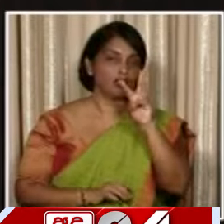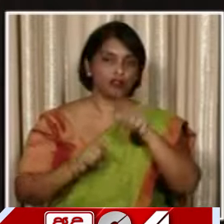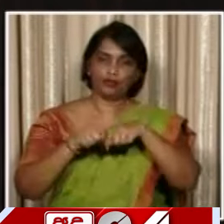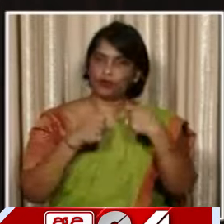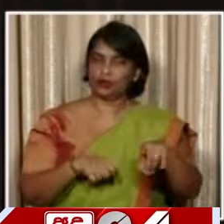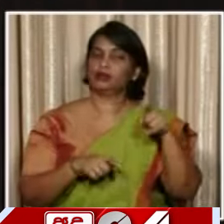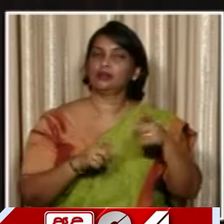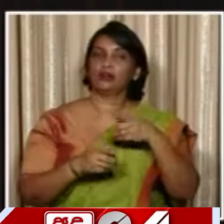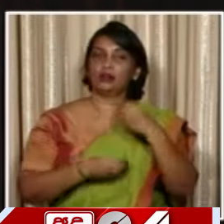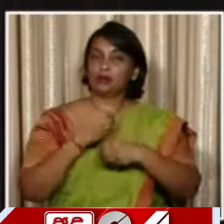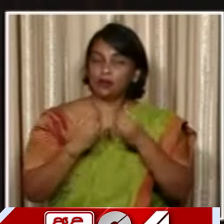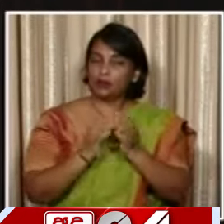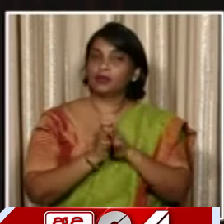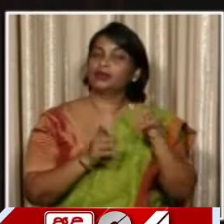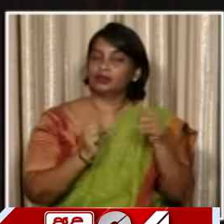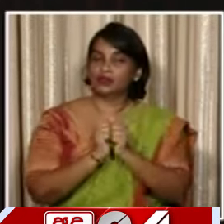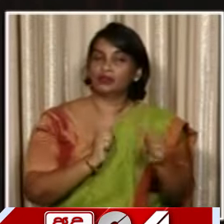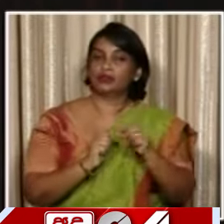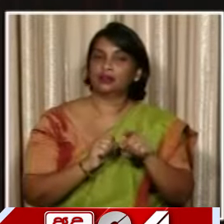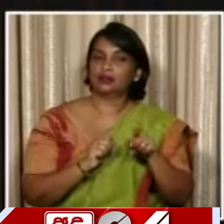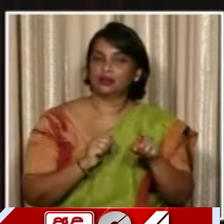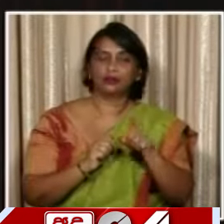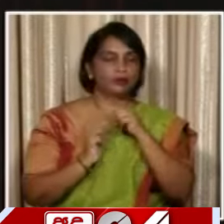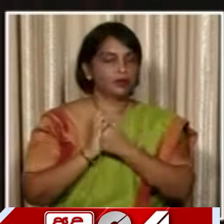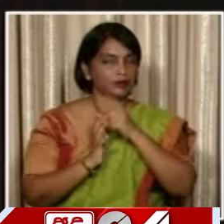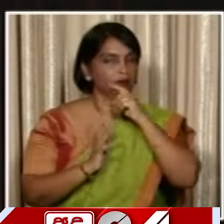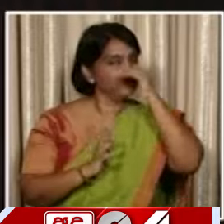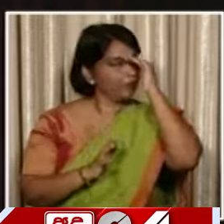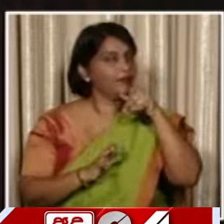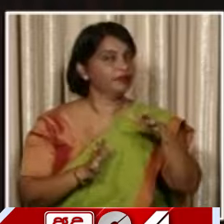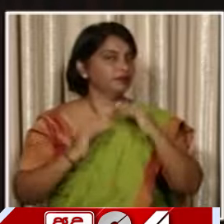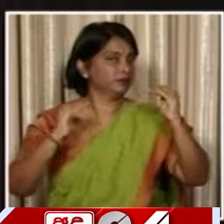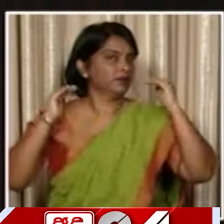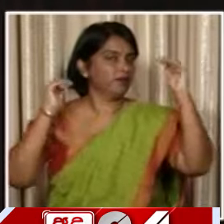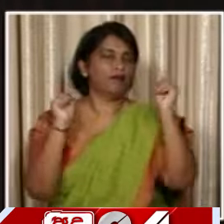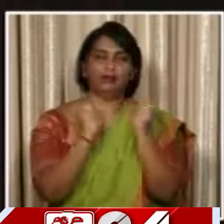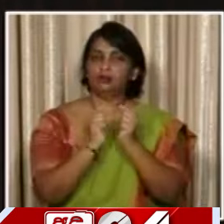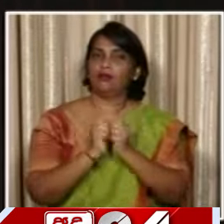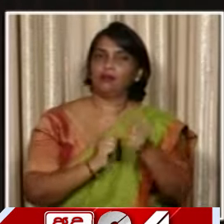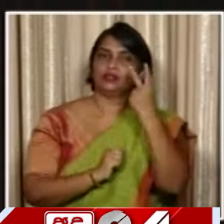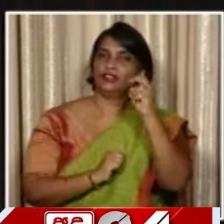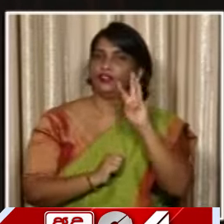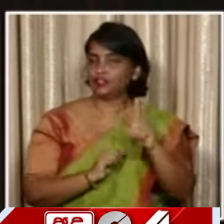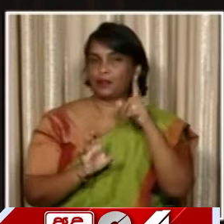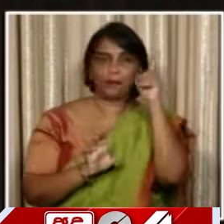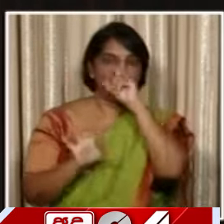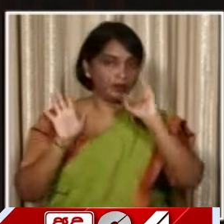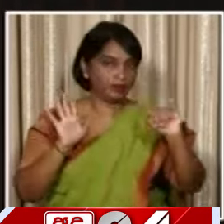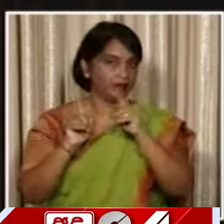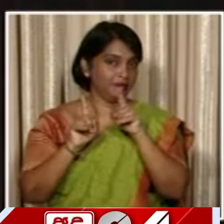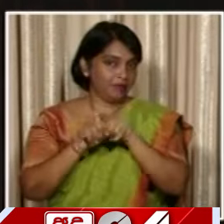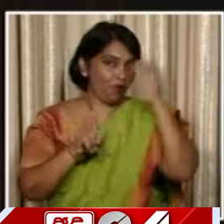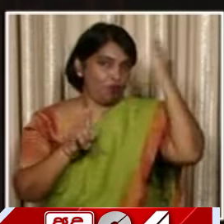තියෙනවා. ව්‍යවසායක කාර්ය සාධනය ගත්තොත් එම් කරු කතානායකතුමනි ඉතා ඉහළ කාර්ය සාධනයක් අපි 2023 පළවෙනි මාස 6ට